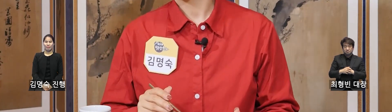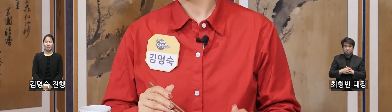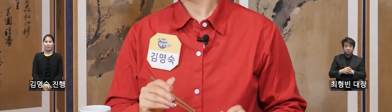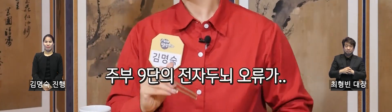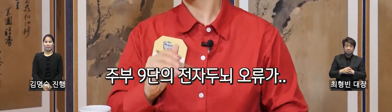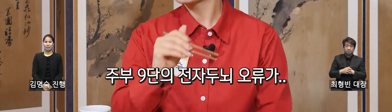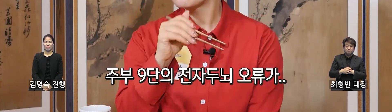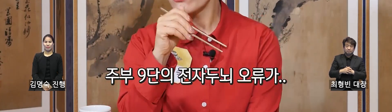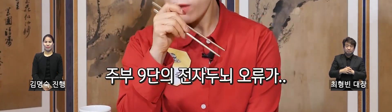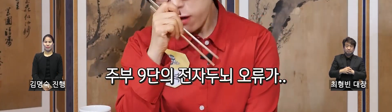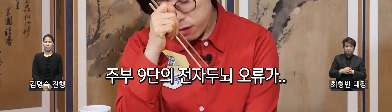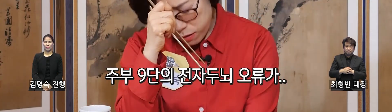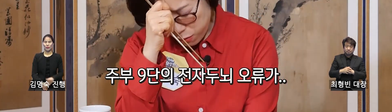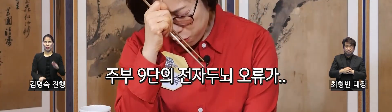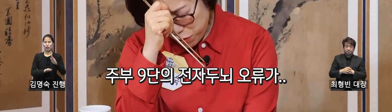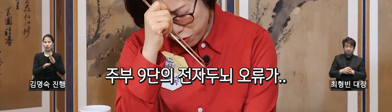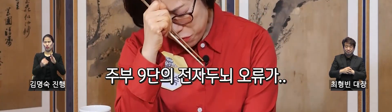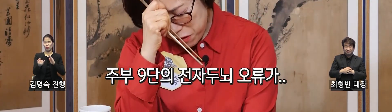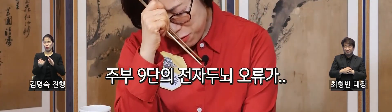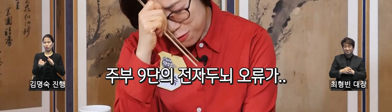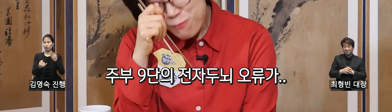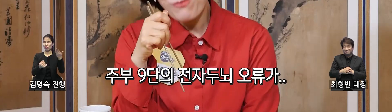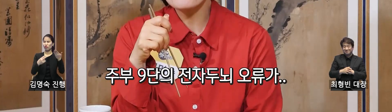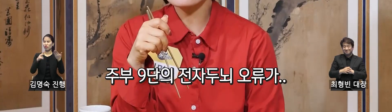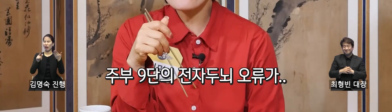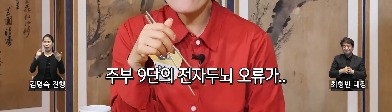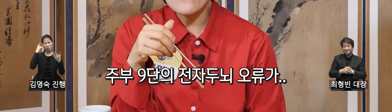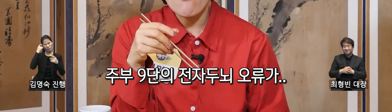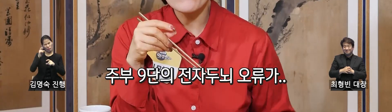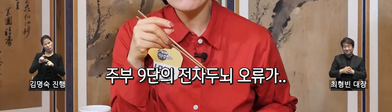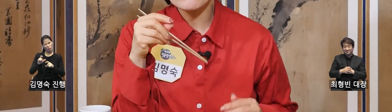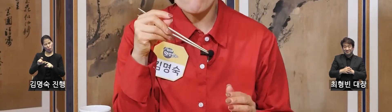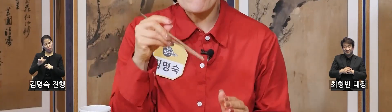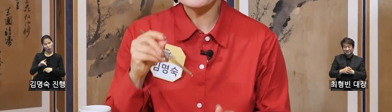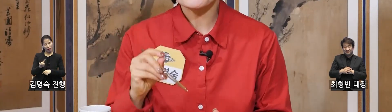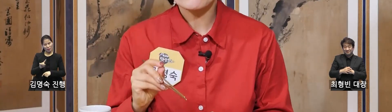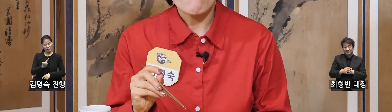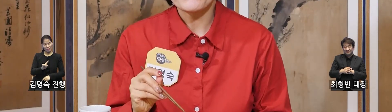아 지금 주부 경향을 아 민주 하도록 하죠